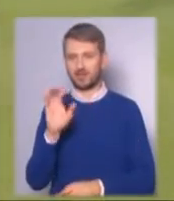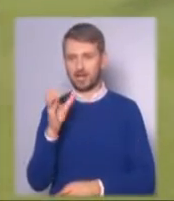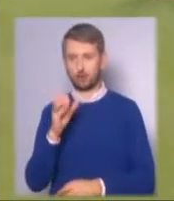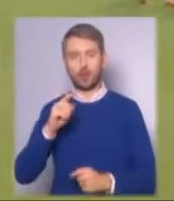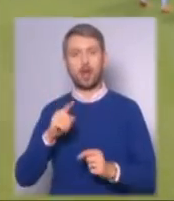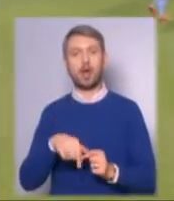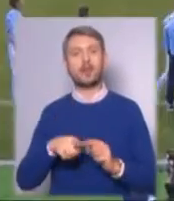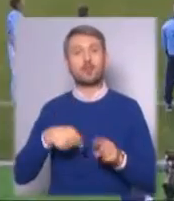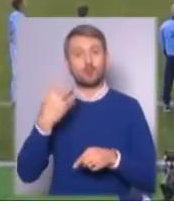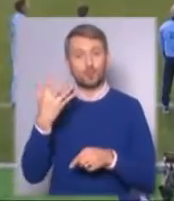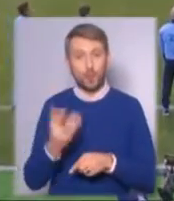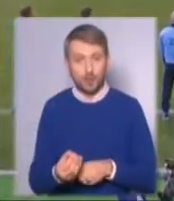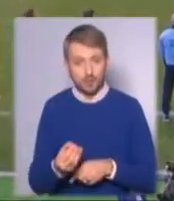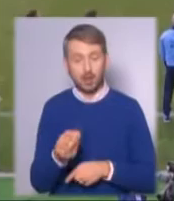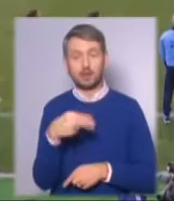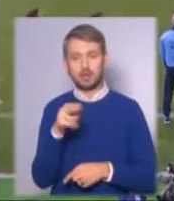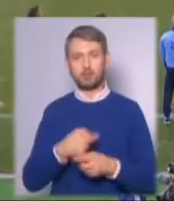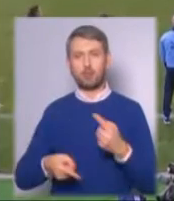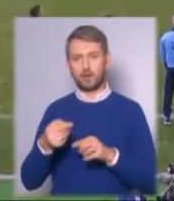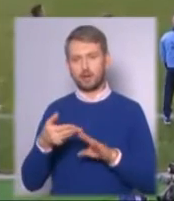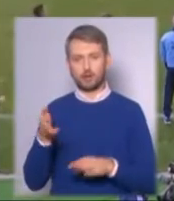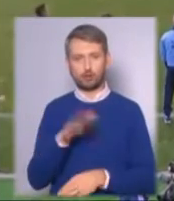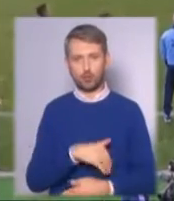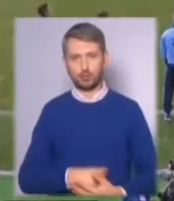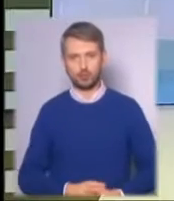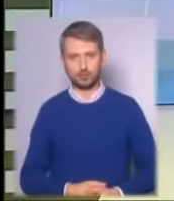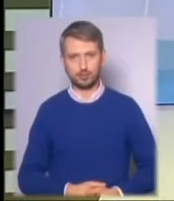дня футбольний флагман України повернеться додому.